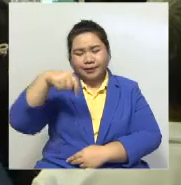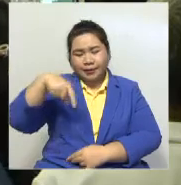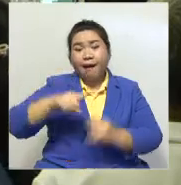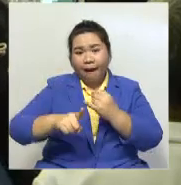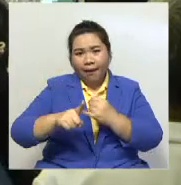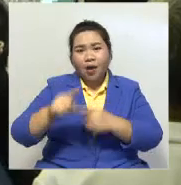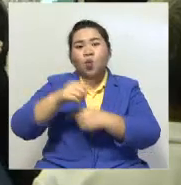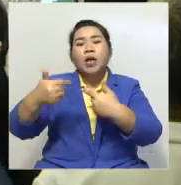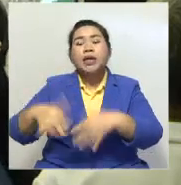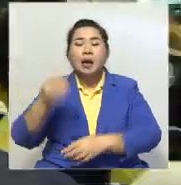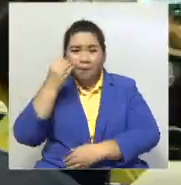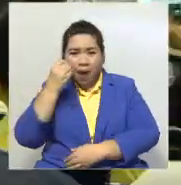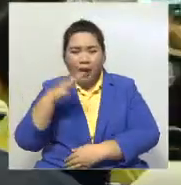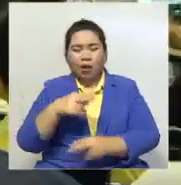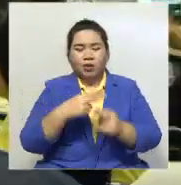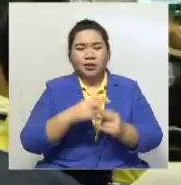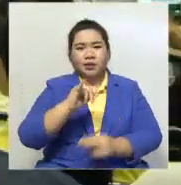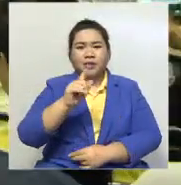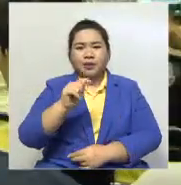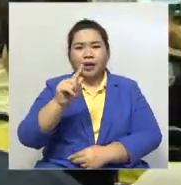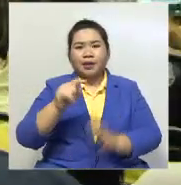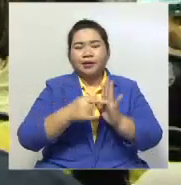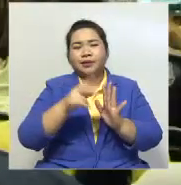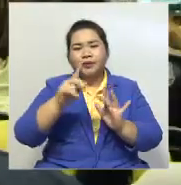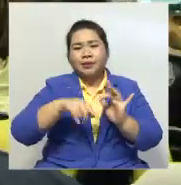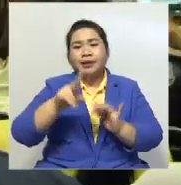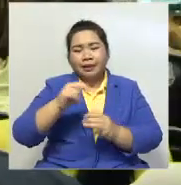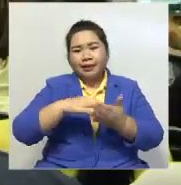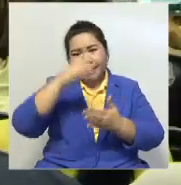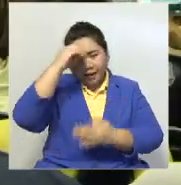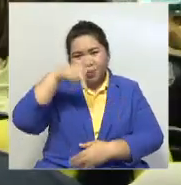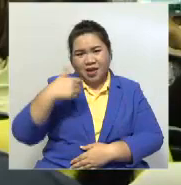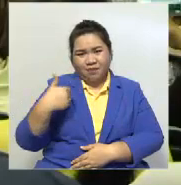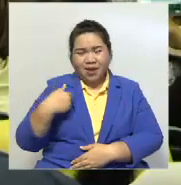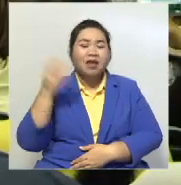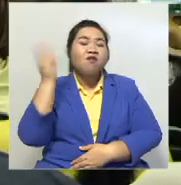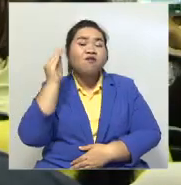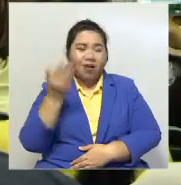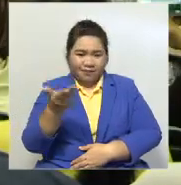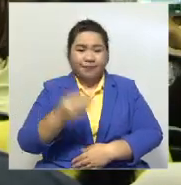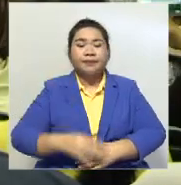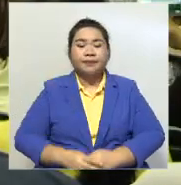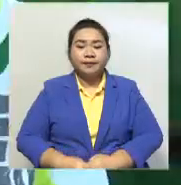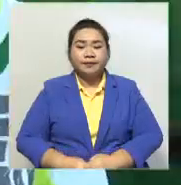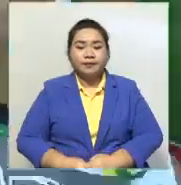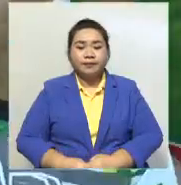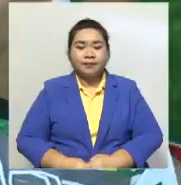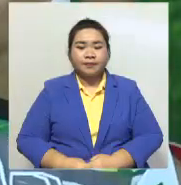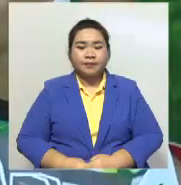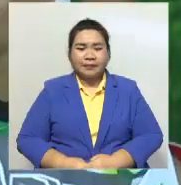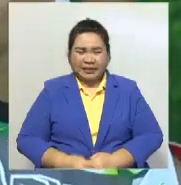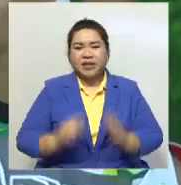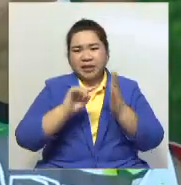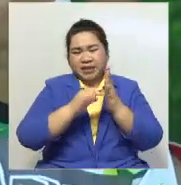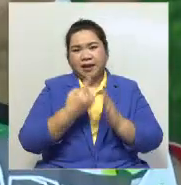าน ใช่แล้ว แล้วก็น้องไททันเองก็ต้องไปเรียนพิเศษด้วยนะครับเดี๋ยวลองไปฟังเสียงโค้ชเอกในช่วงนี้กันดูครับ ไปครั้ง